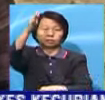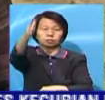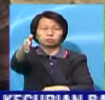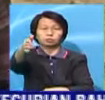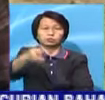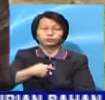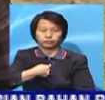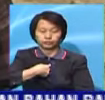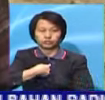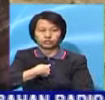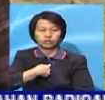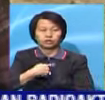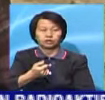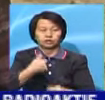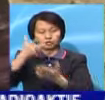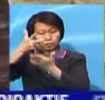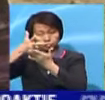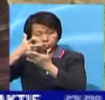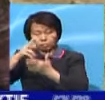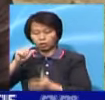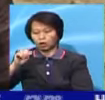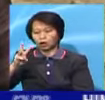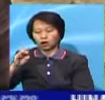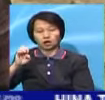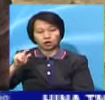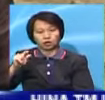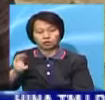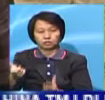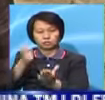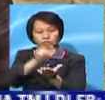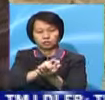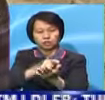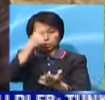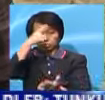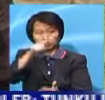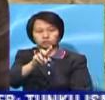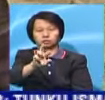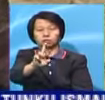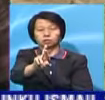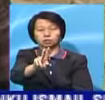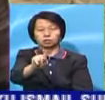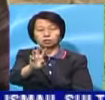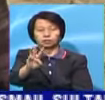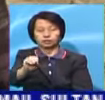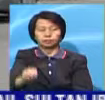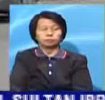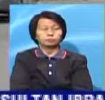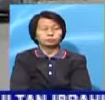Saya Azimah Kasim dan juru kamera Awang Kubolkiah Awang Ali melaporkan untuk Berita RTM.